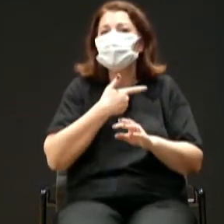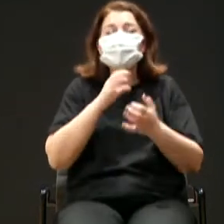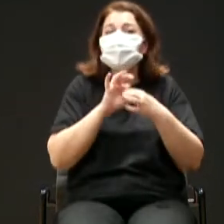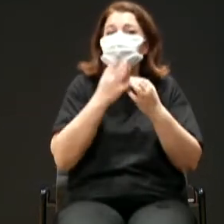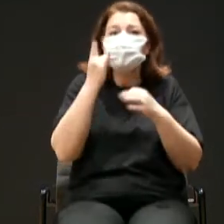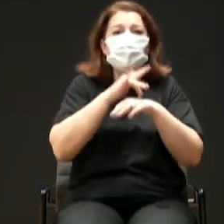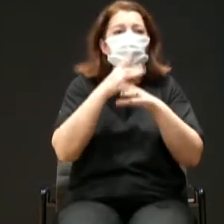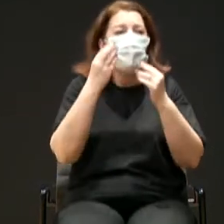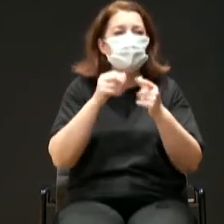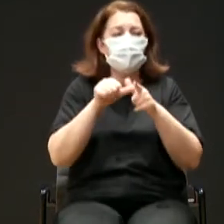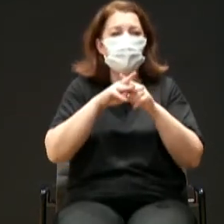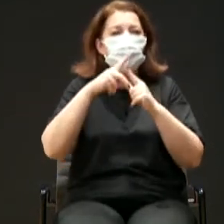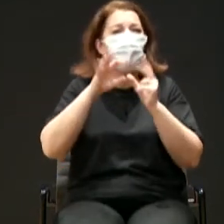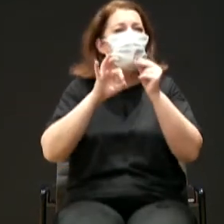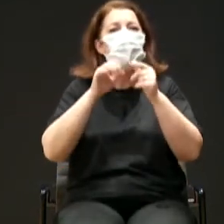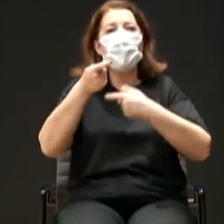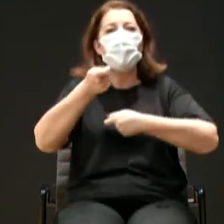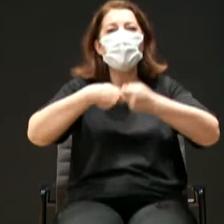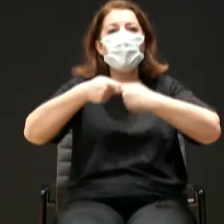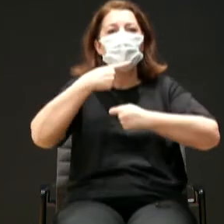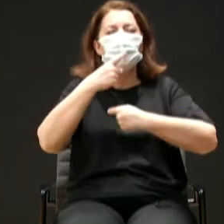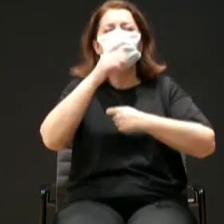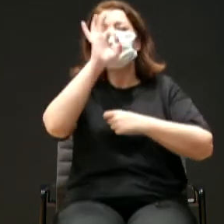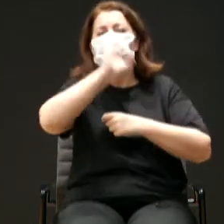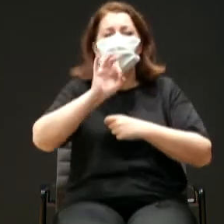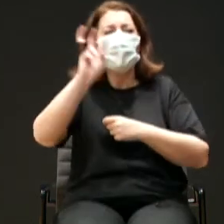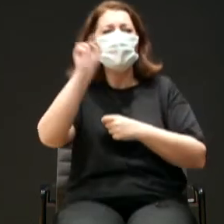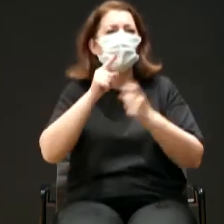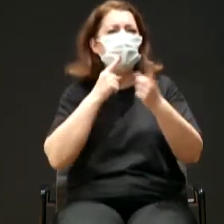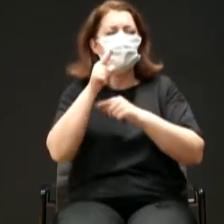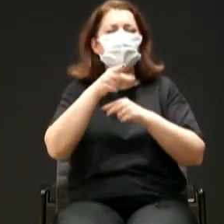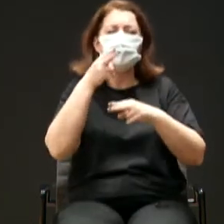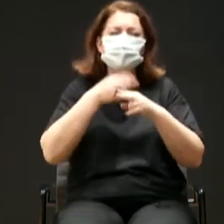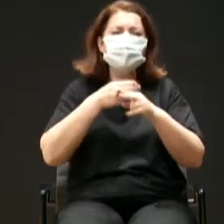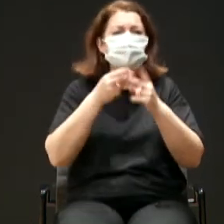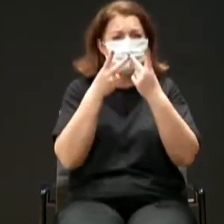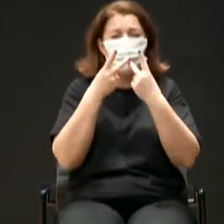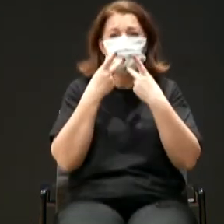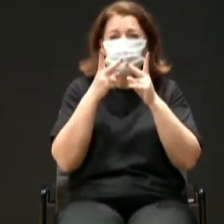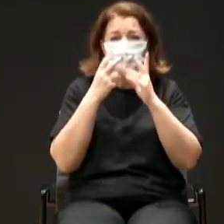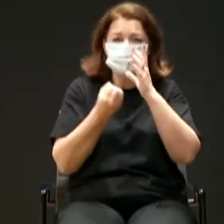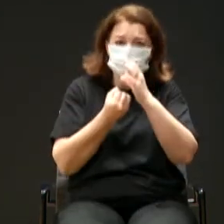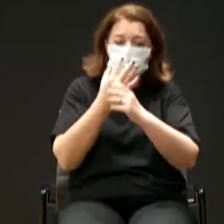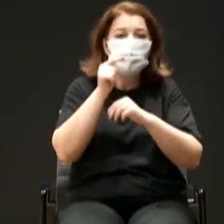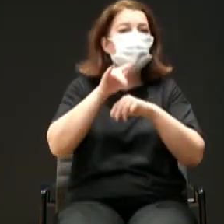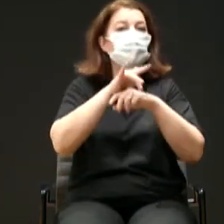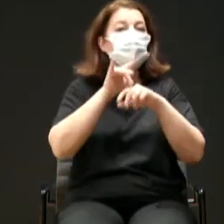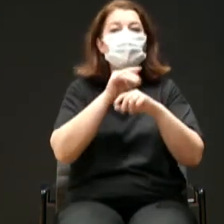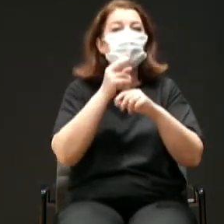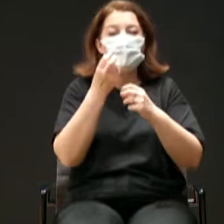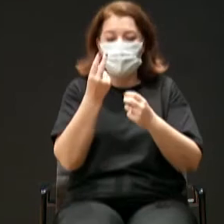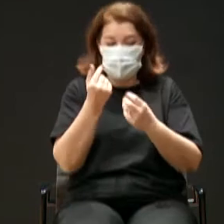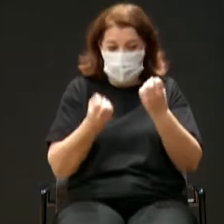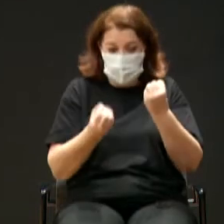diyor. Milyar dolarlar konuşuluyor. Bunların da derhal açığa çıkması, bu ülkenin kaynaklarının geri, bu